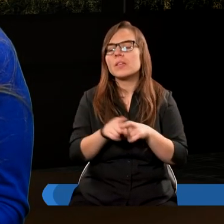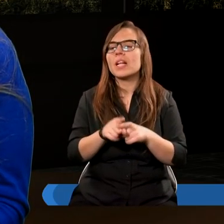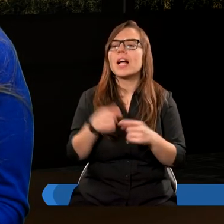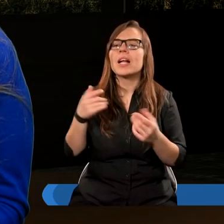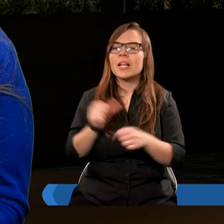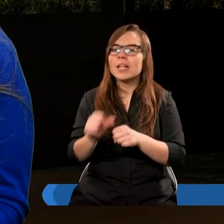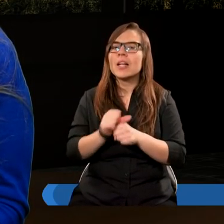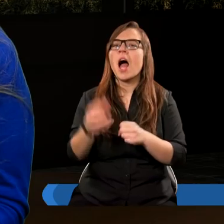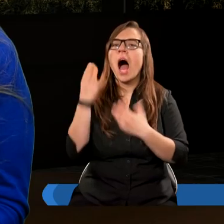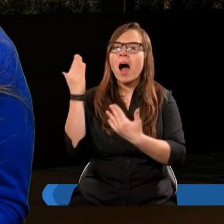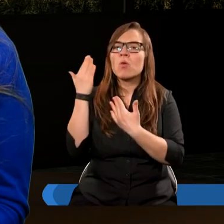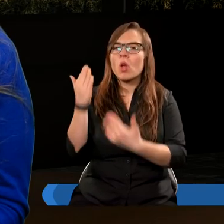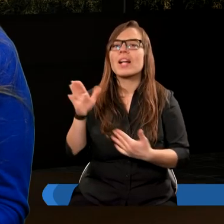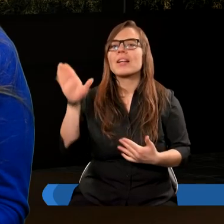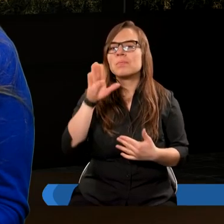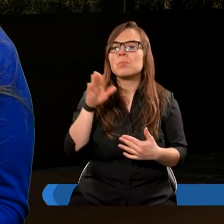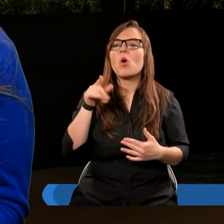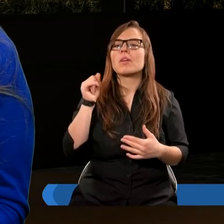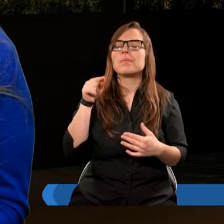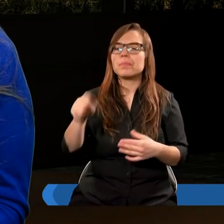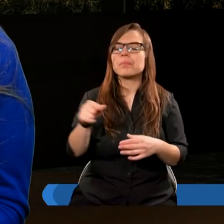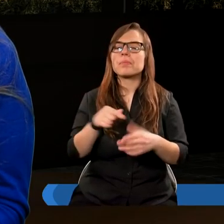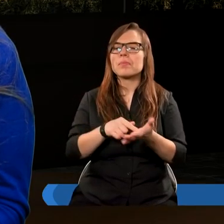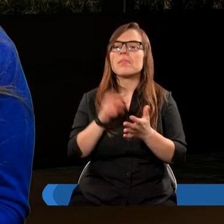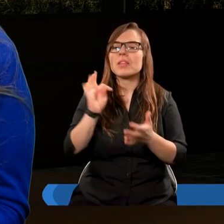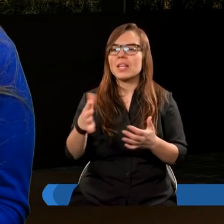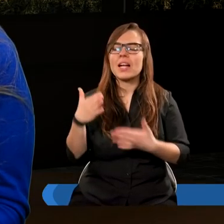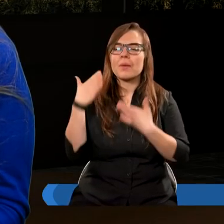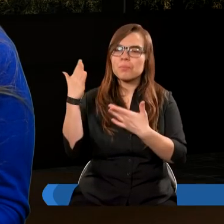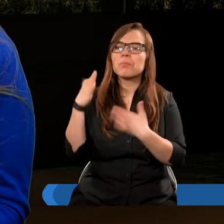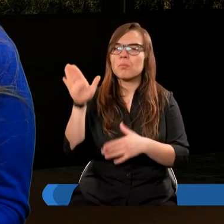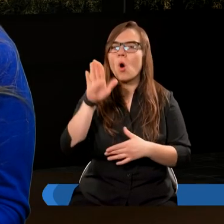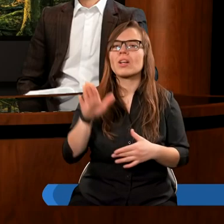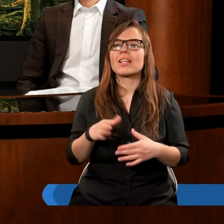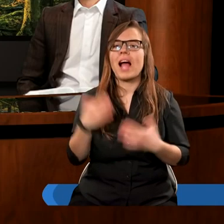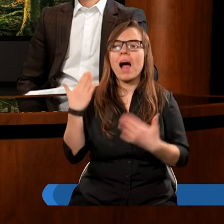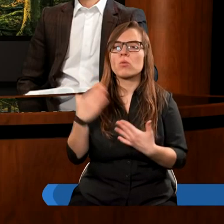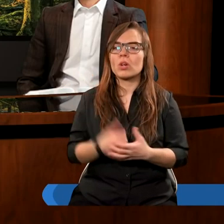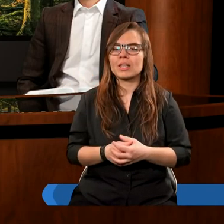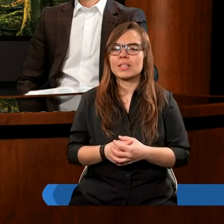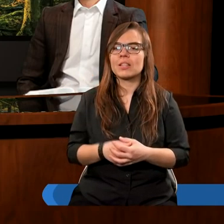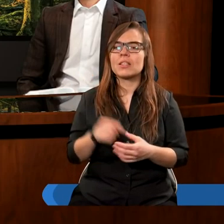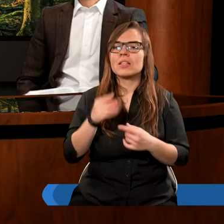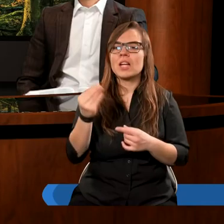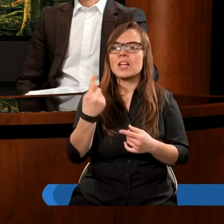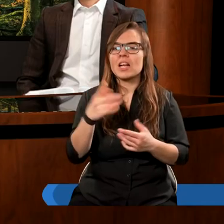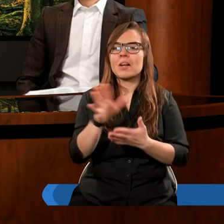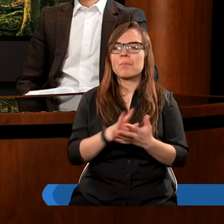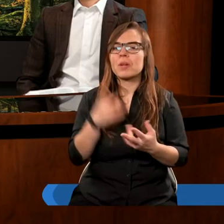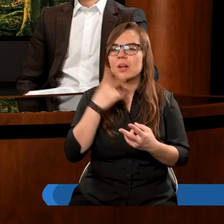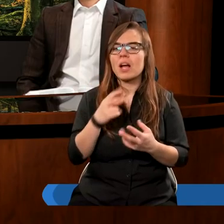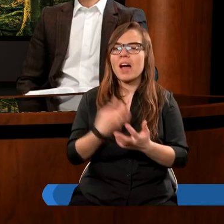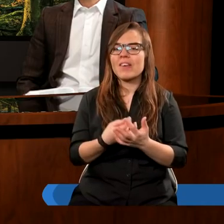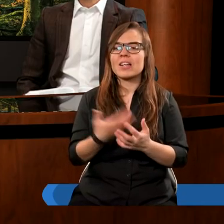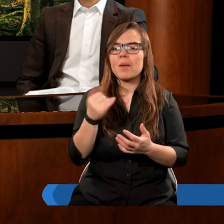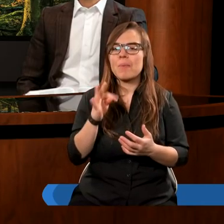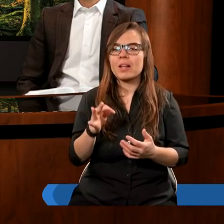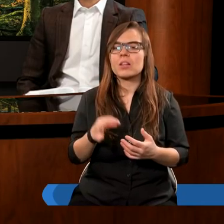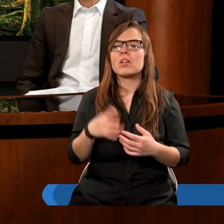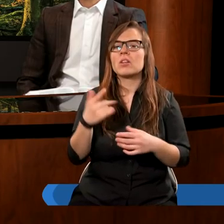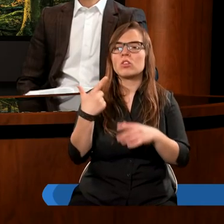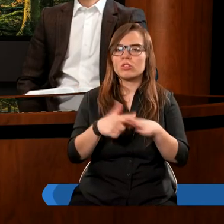autorytet boski i Duch Święty właśnie jest obdarzony takim boskim autorytetem. Ja jeszcze tutaj jeden tekst przeczytam. Ewangelia Mateusza,